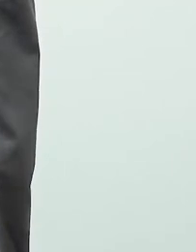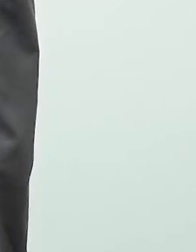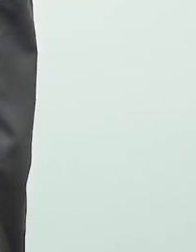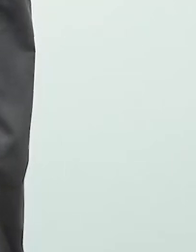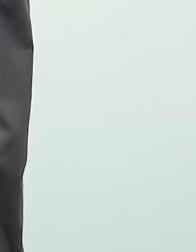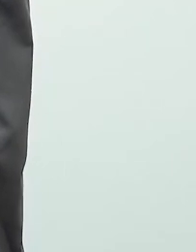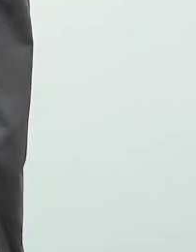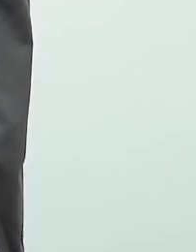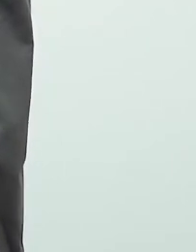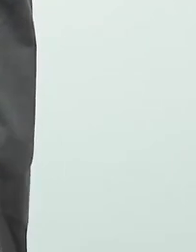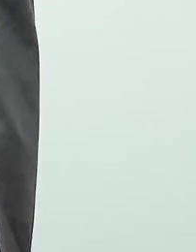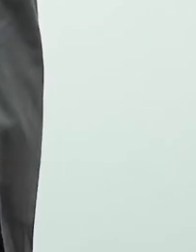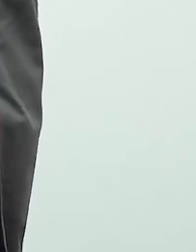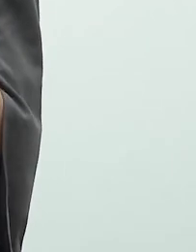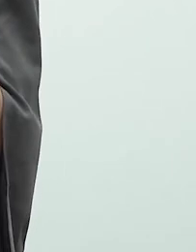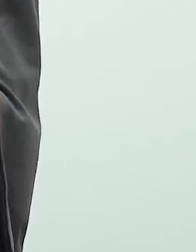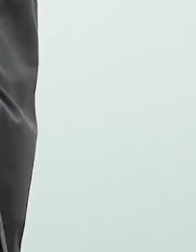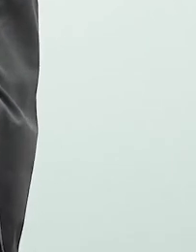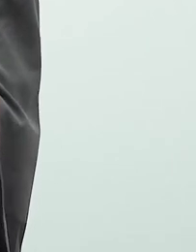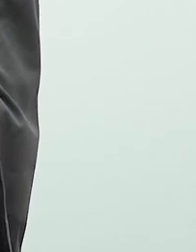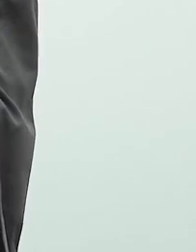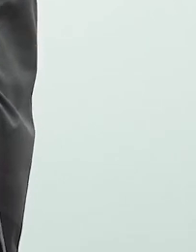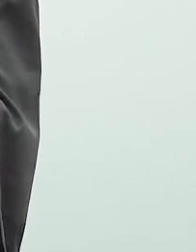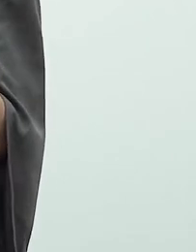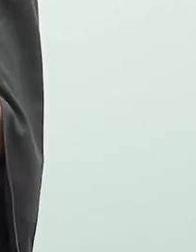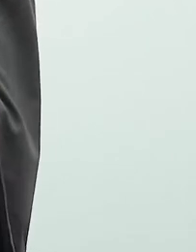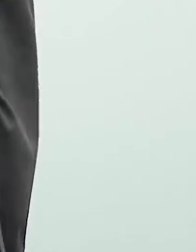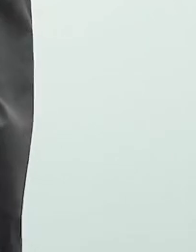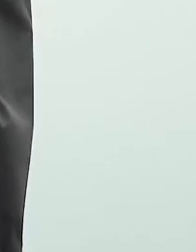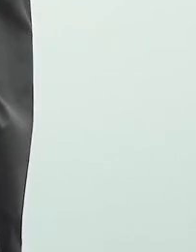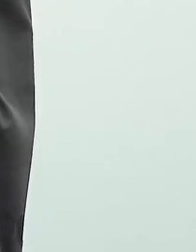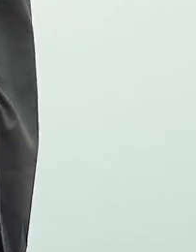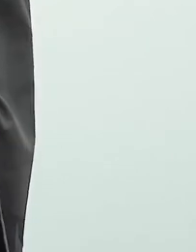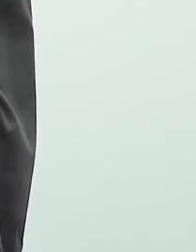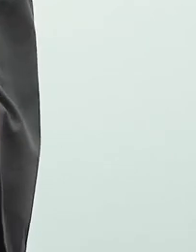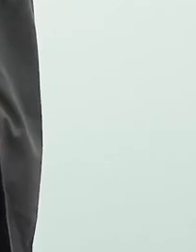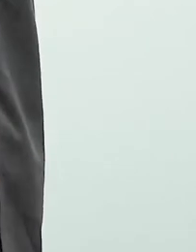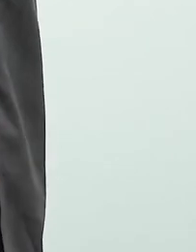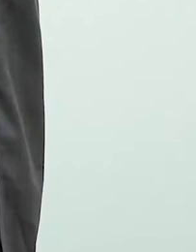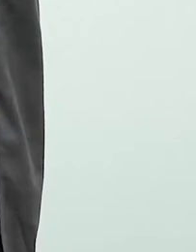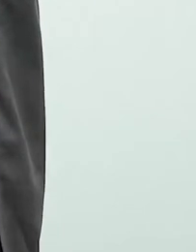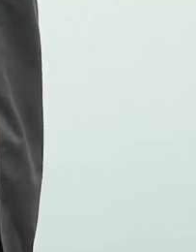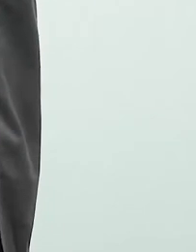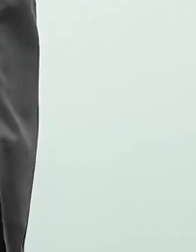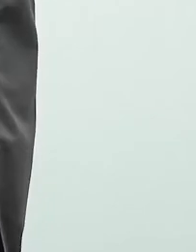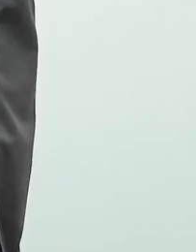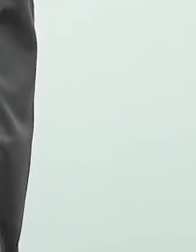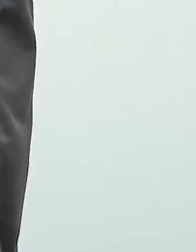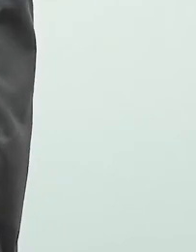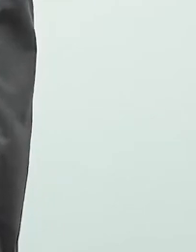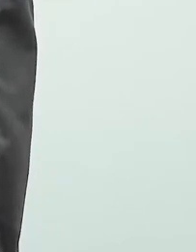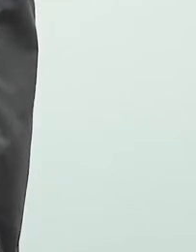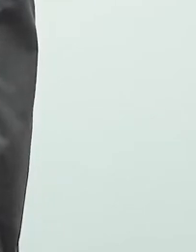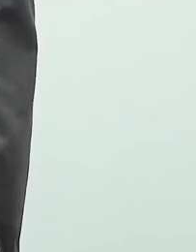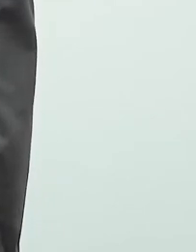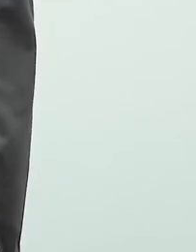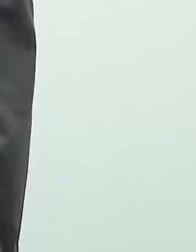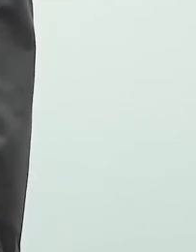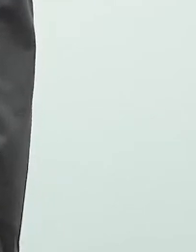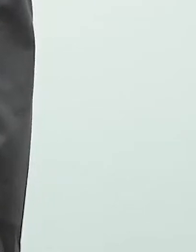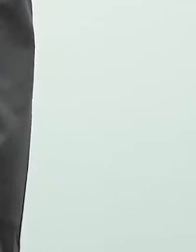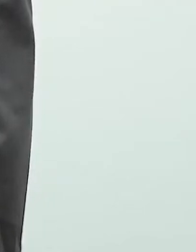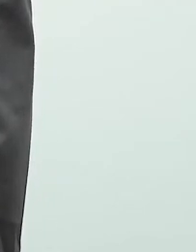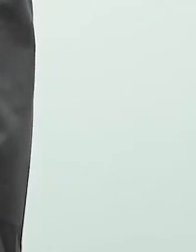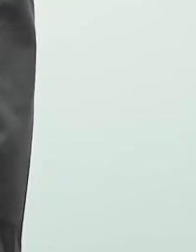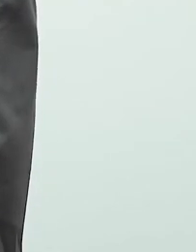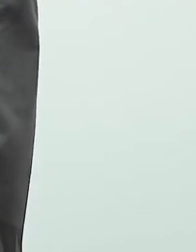남고 그 다음에 고등학교는 그래서 그 4 중학교 때 그 통화 파크 학교를 다니게 너무 거친